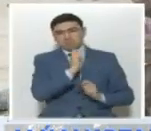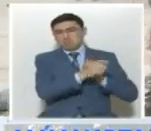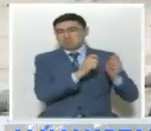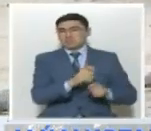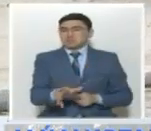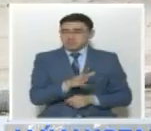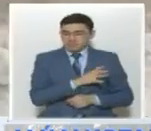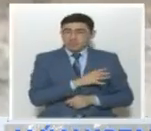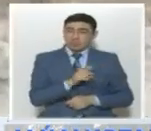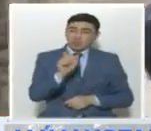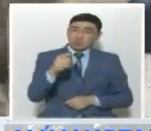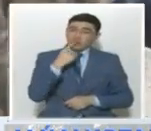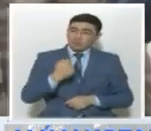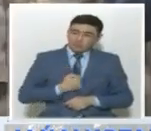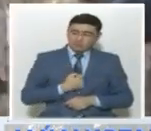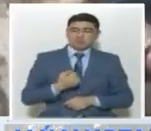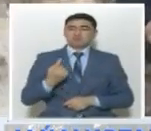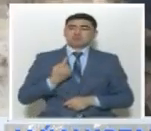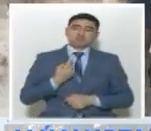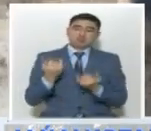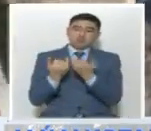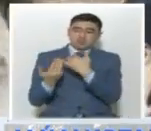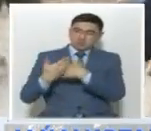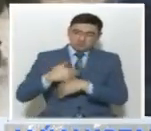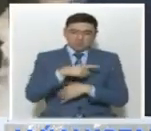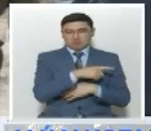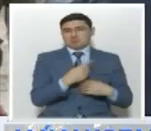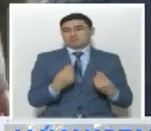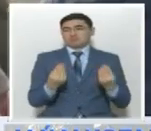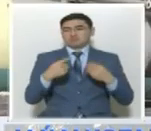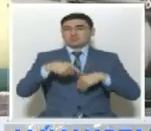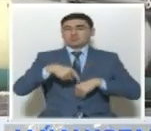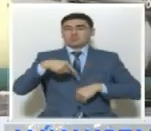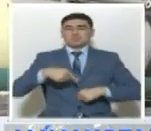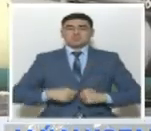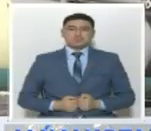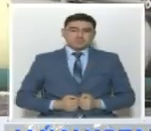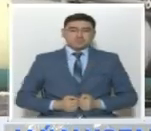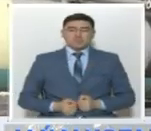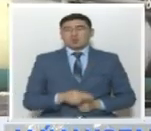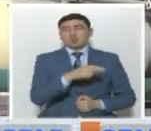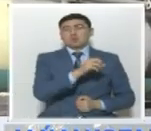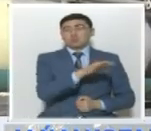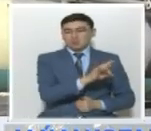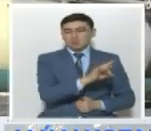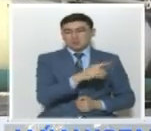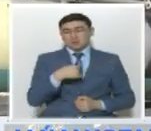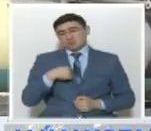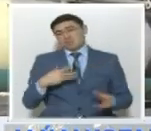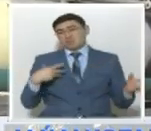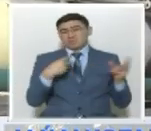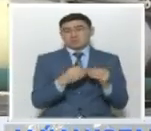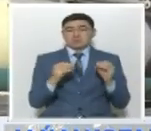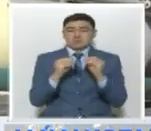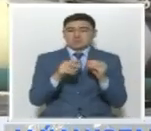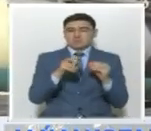қызметкерлерді қонақ қып күтіп алып, шығарып салуда ол үшін дәстүрге айналған. Пётр Ивановичпен 10 жылдан астам болды таныс болып